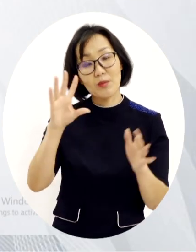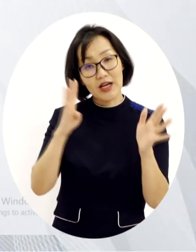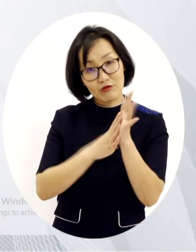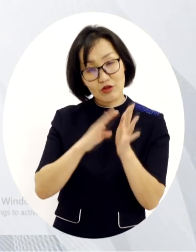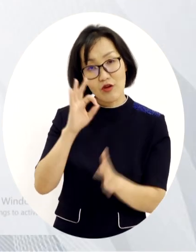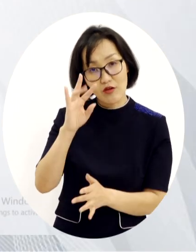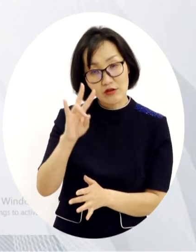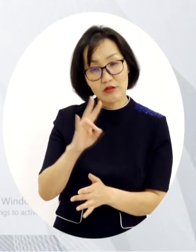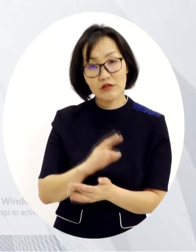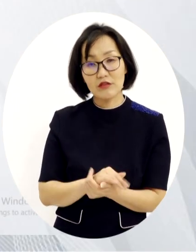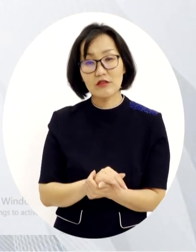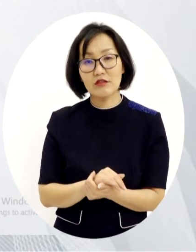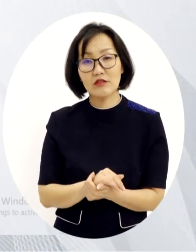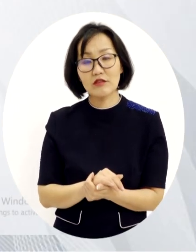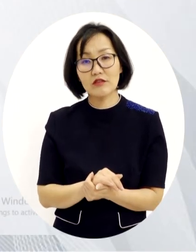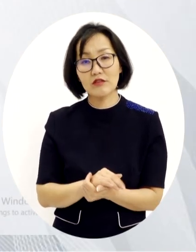2019 онд